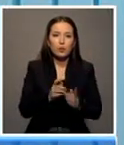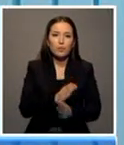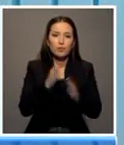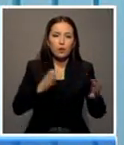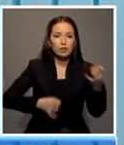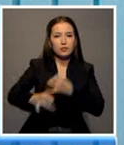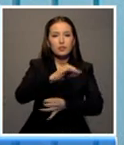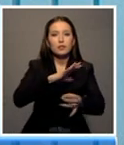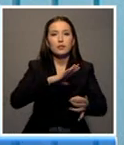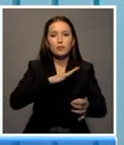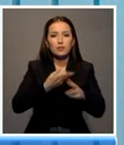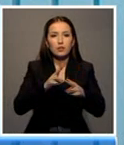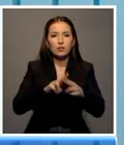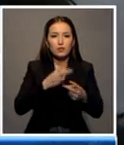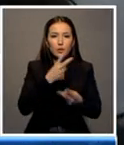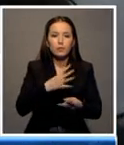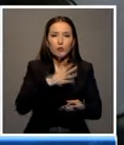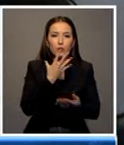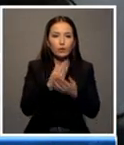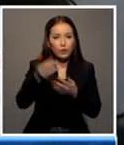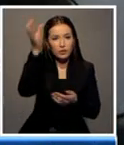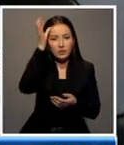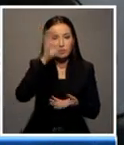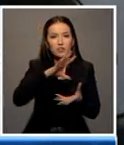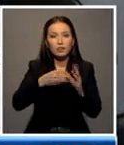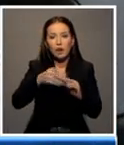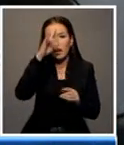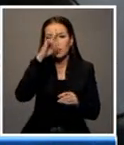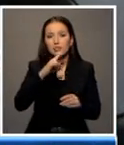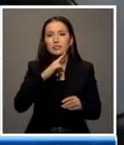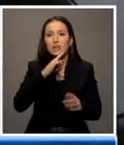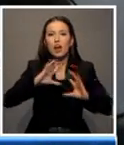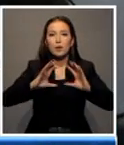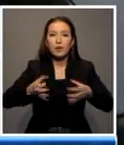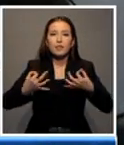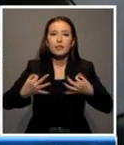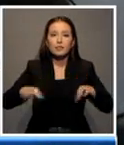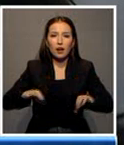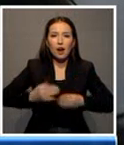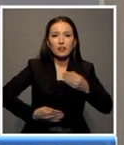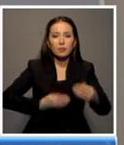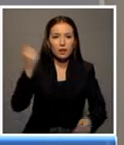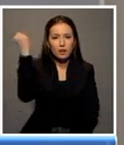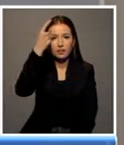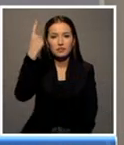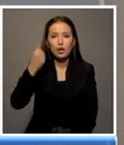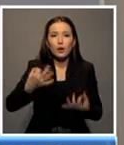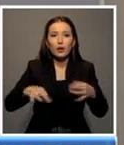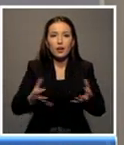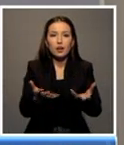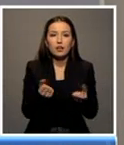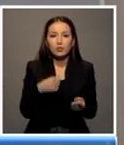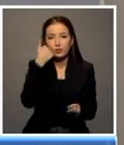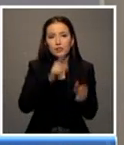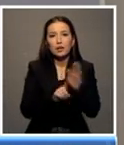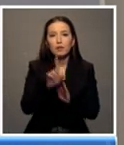қамтылды, жан-жақты талқыланды. Оқымыстылардың пікірінше, Қазақстан әлемге демократиялық қадамдармен танымал. Тәуелсіздік алған жылдардан бері жаһандық